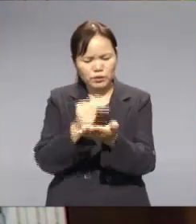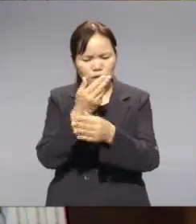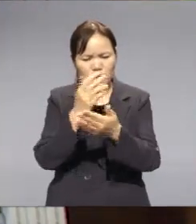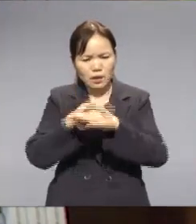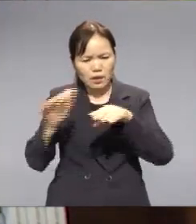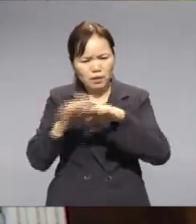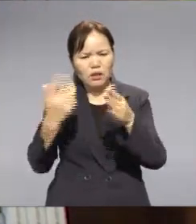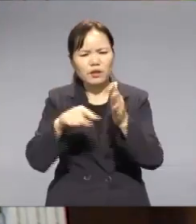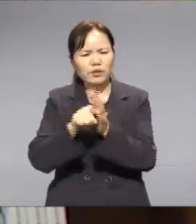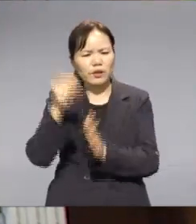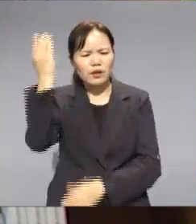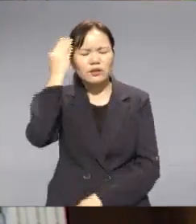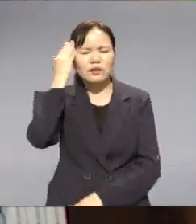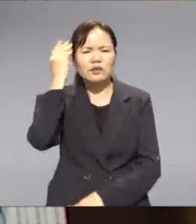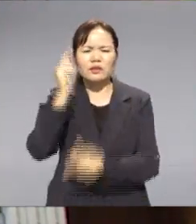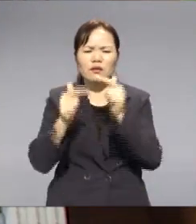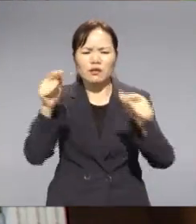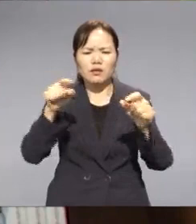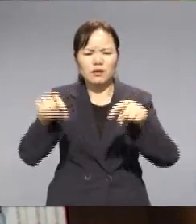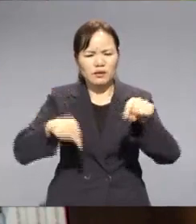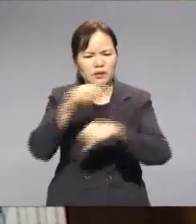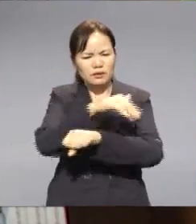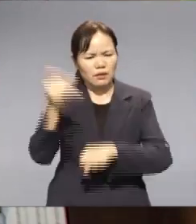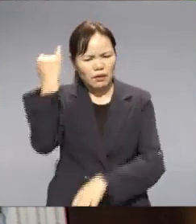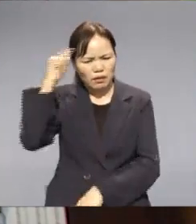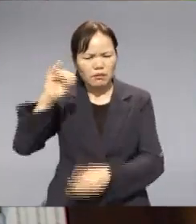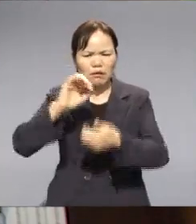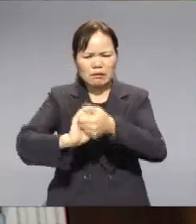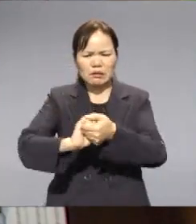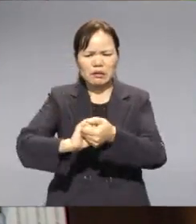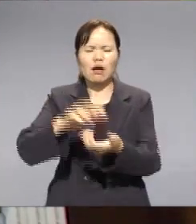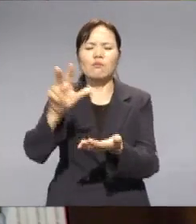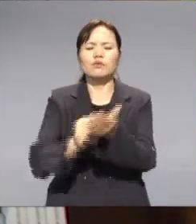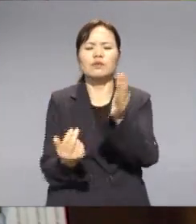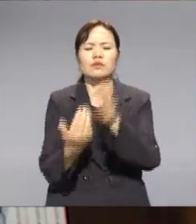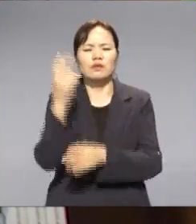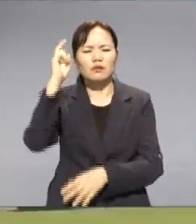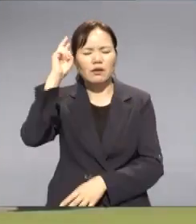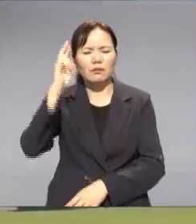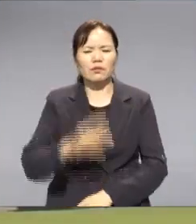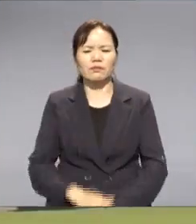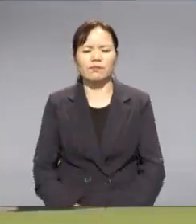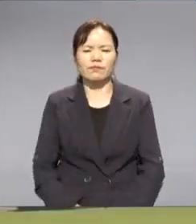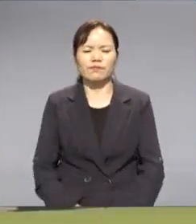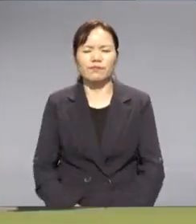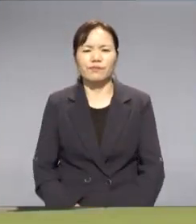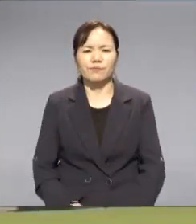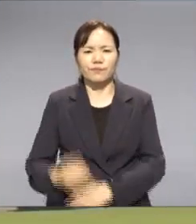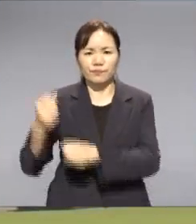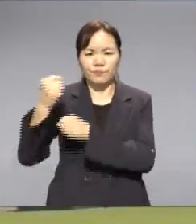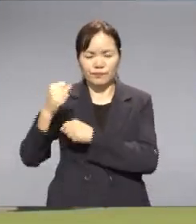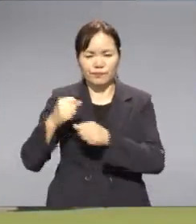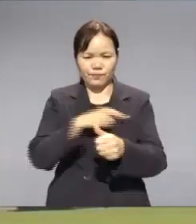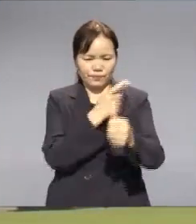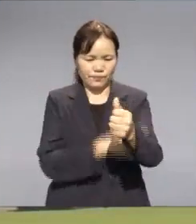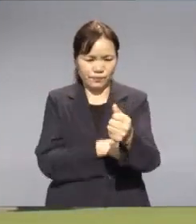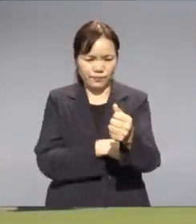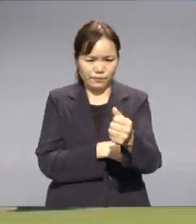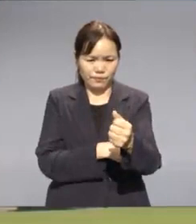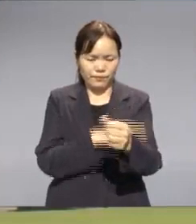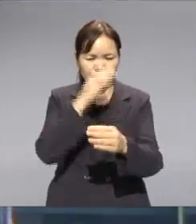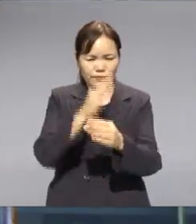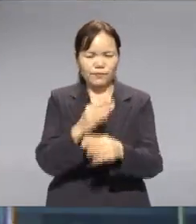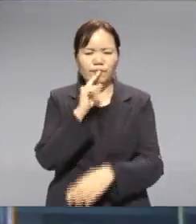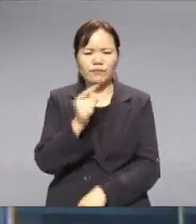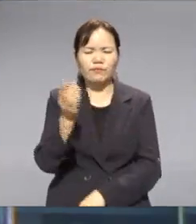다양한 정책 아이디어가 제한될 수밖에 없는 문제를 낳을 것으로 생각됩니다. 군은 능력 위주라면서도